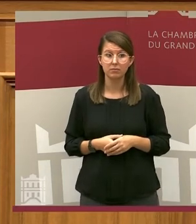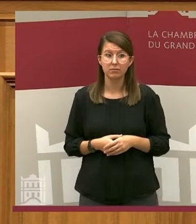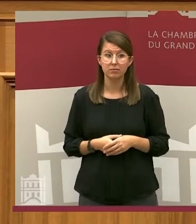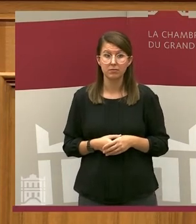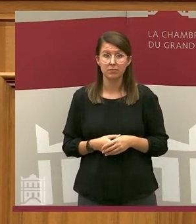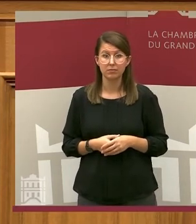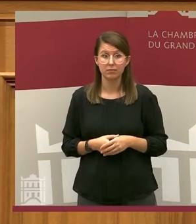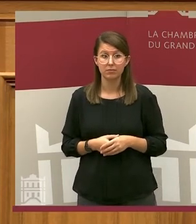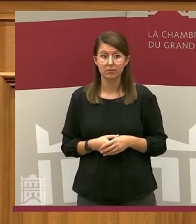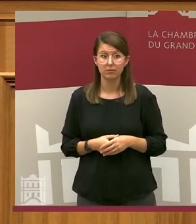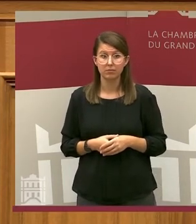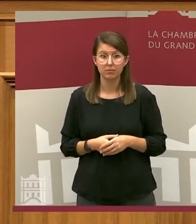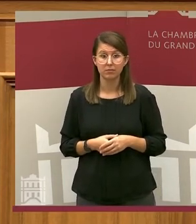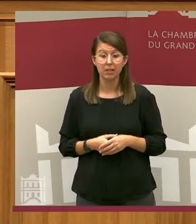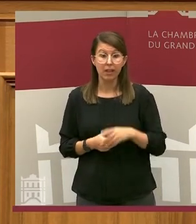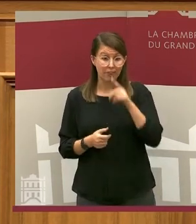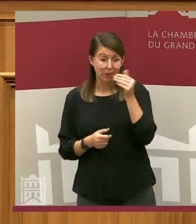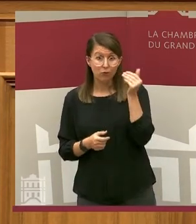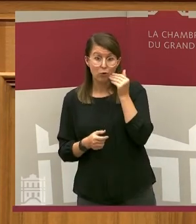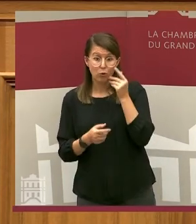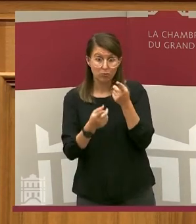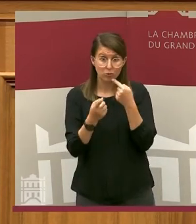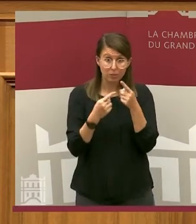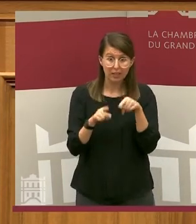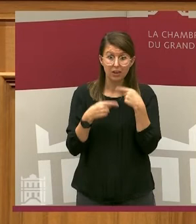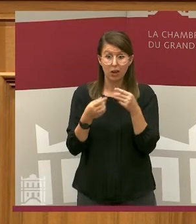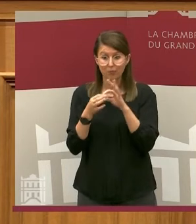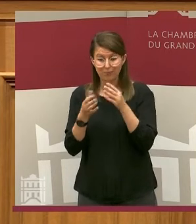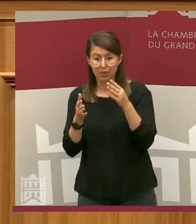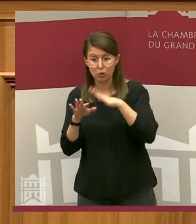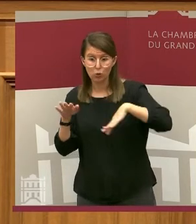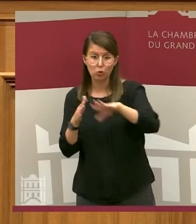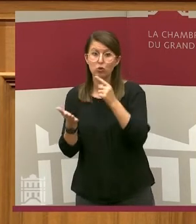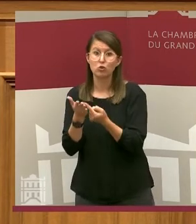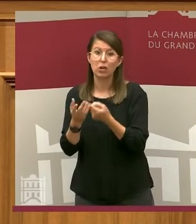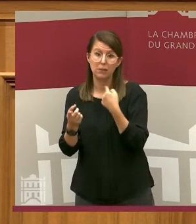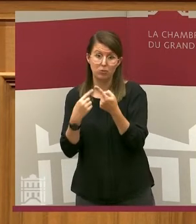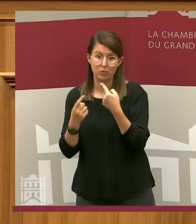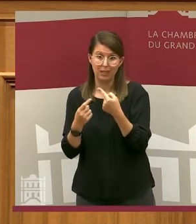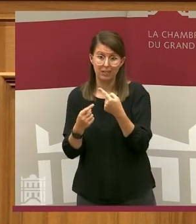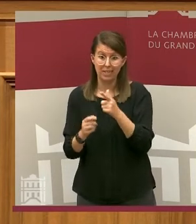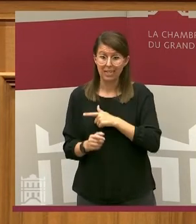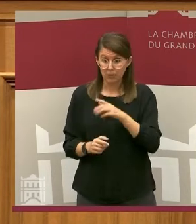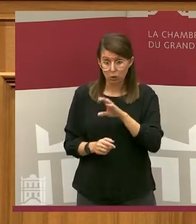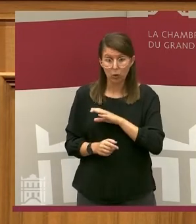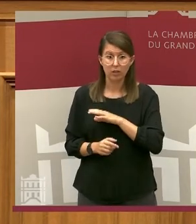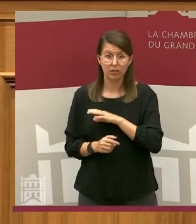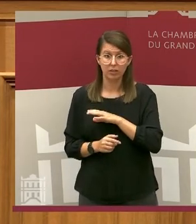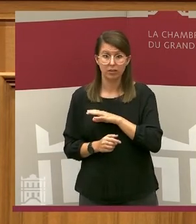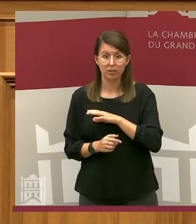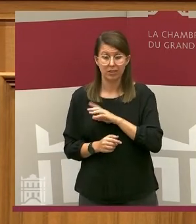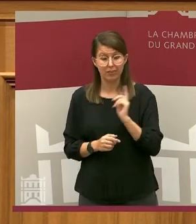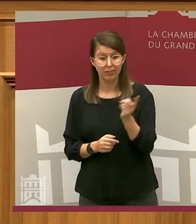Aber wie Logement sieht, den schwätzt natürlich auch von der Grundsteuer. Liebe Kolleginnen und Kollegen, wir sind